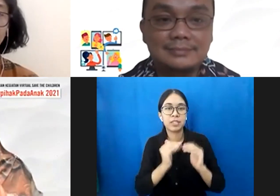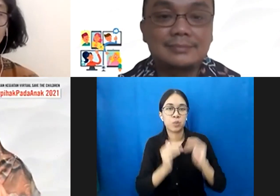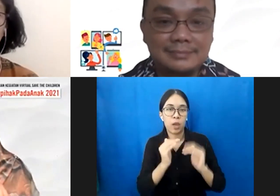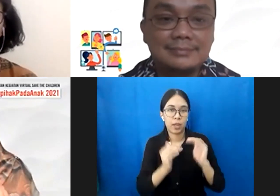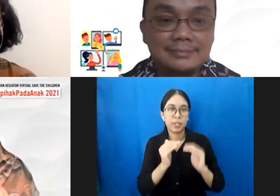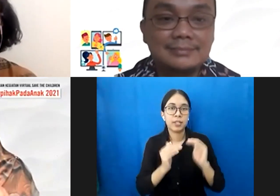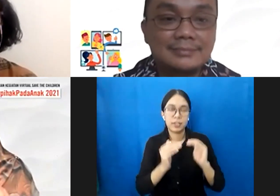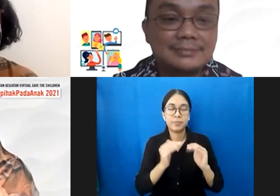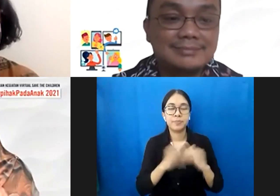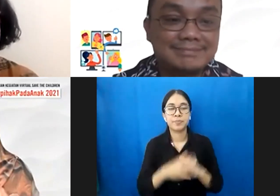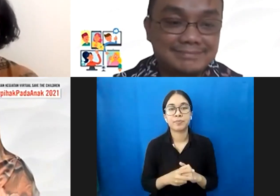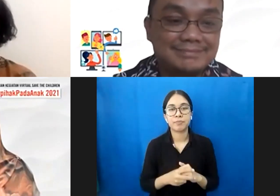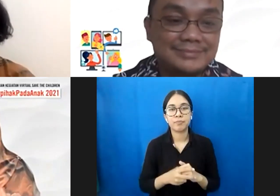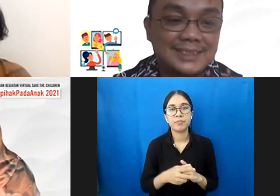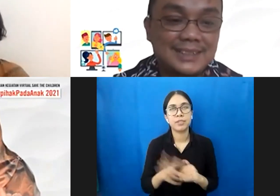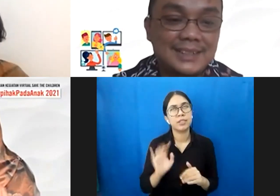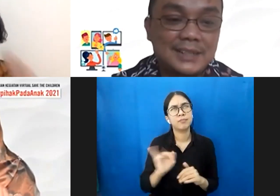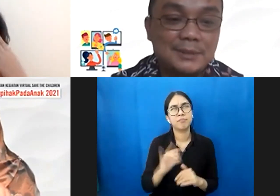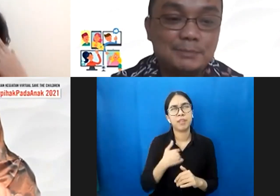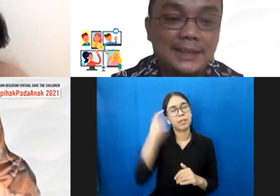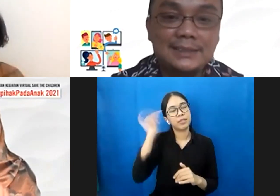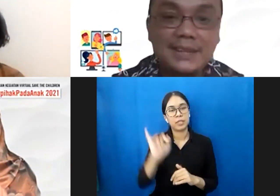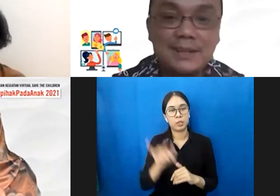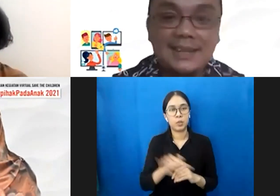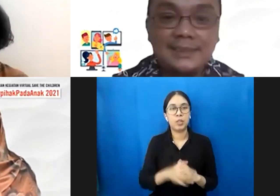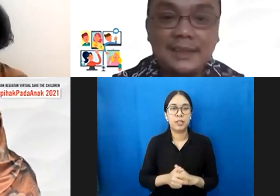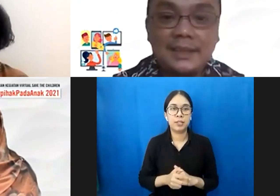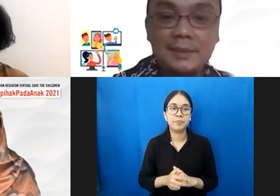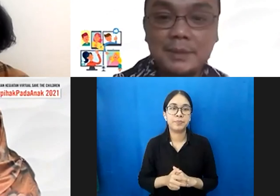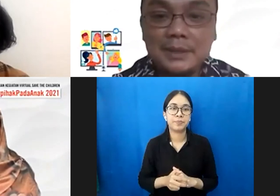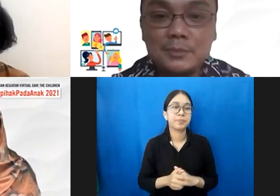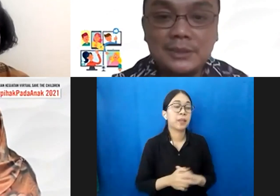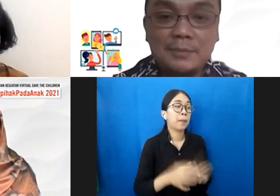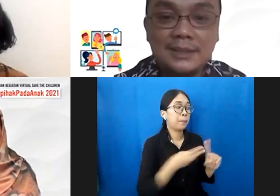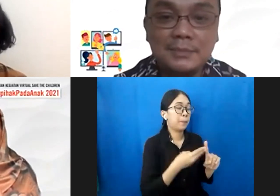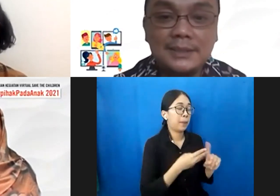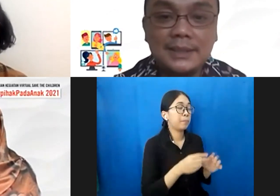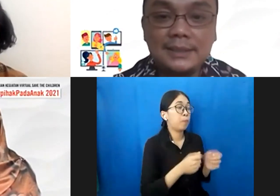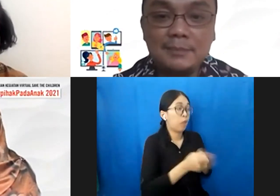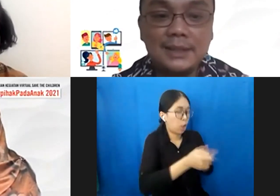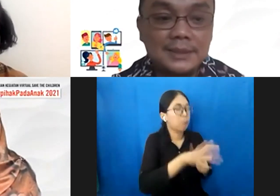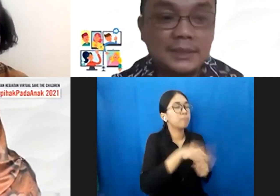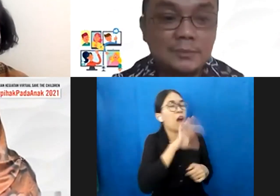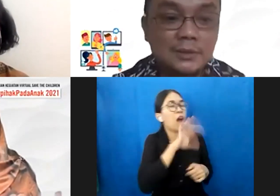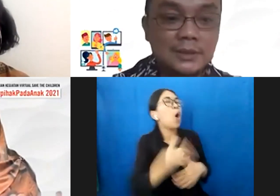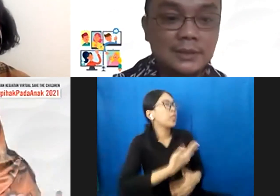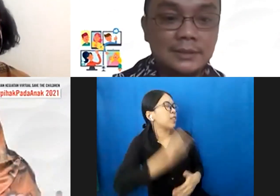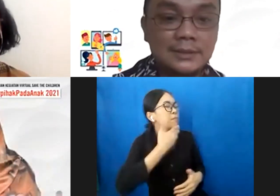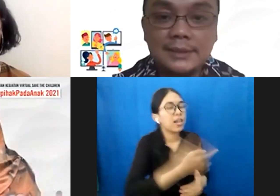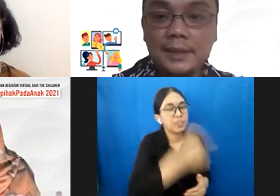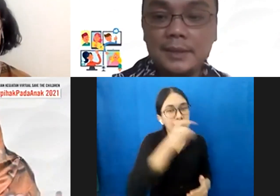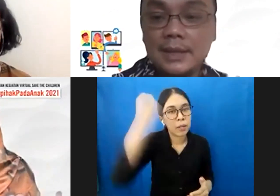konteksnya dia. Kurang lebih begitu ya, Mas Bram ya. Baik, terima kasih Bapak Ibu semua, terima kasih Mbak Jeki, terima kasih Ibu